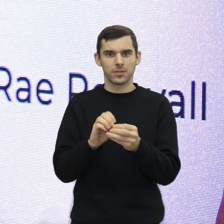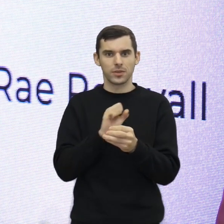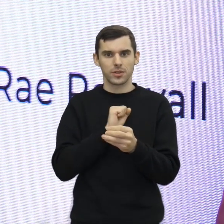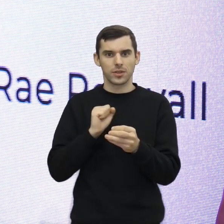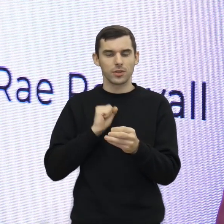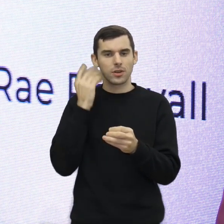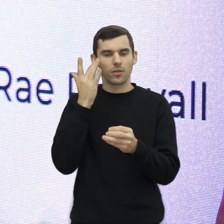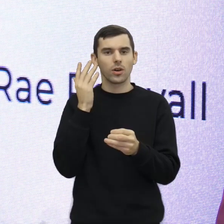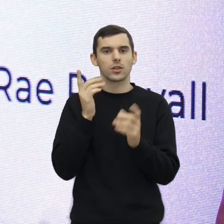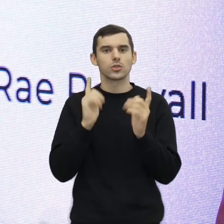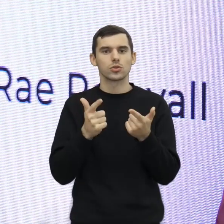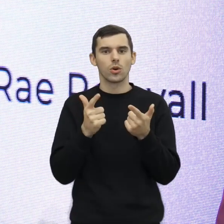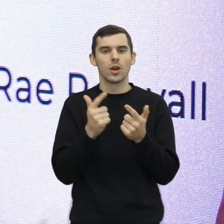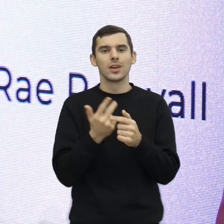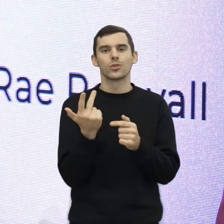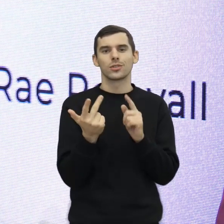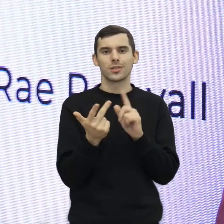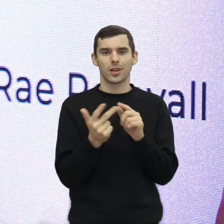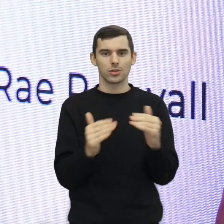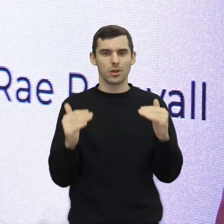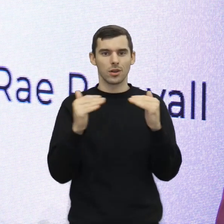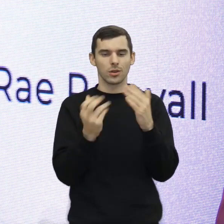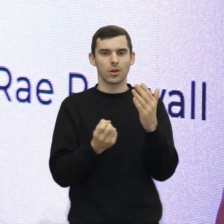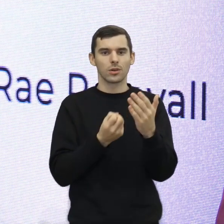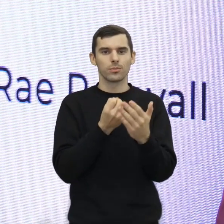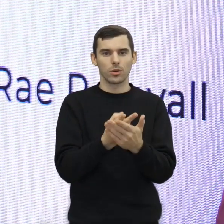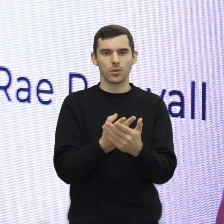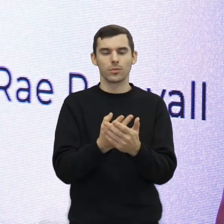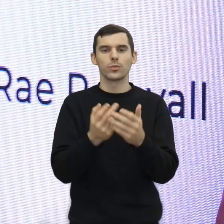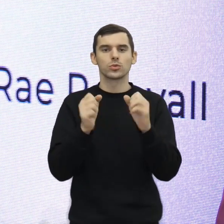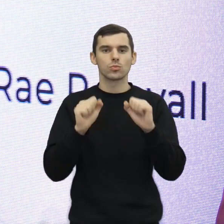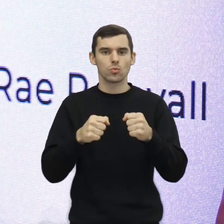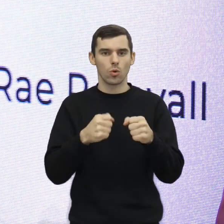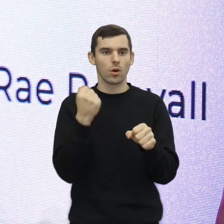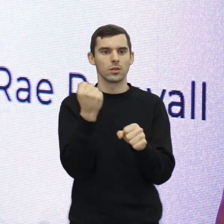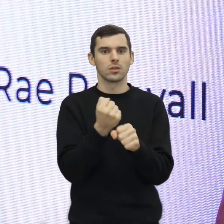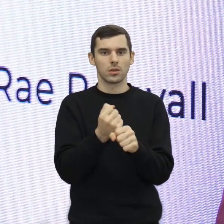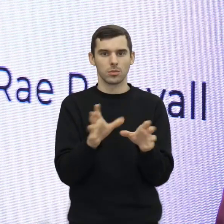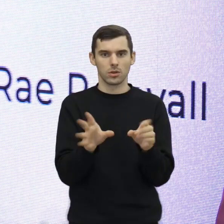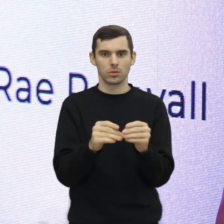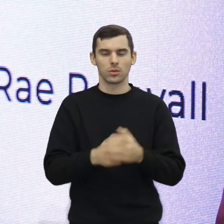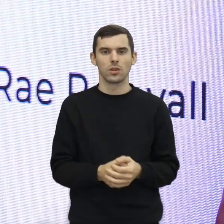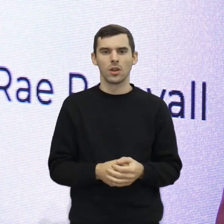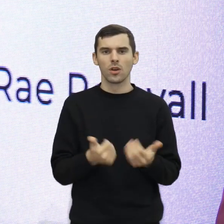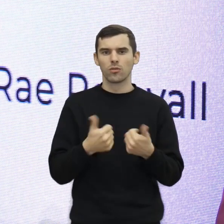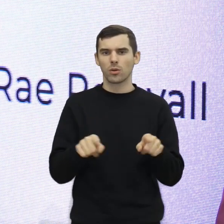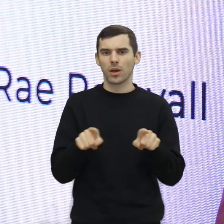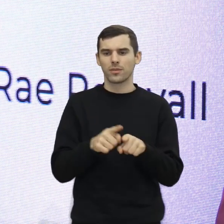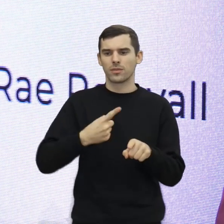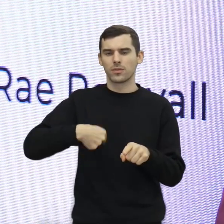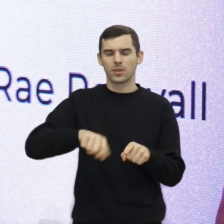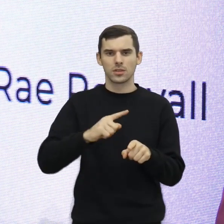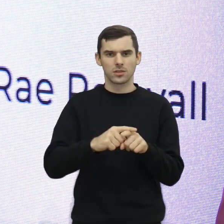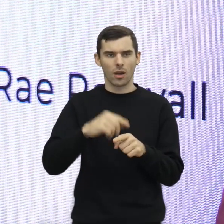lygio klinikos gali dirbti, nes čia labai sudėtinga ta sveikatos priežiūra trans žmonių. Nežinau, mes kažkokie ateiviai ir yra, nežinau, gal tik keli specialistai